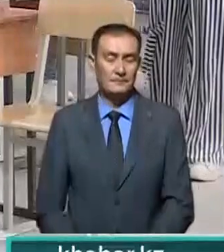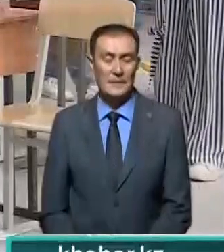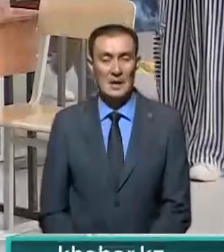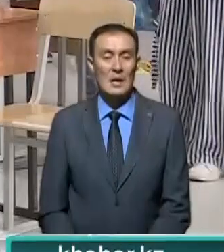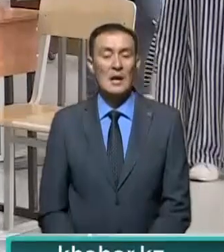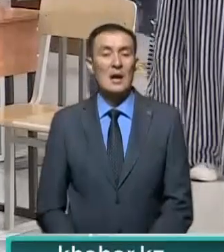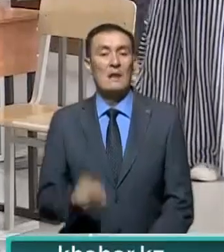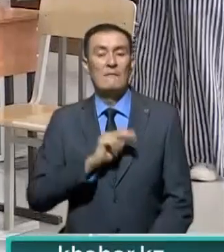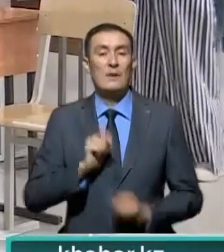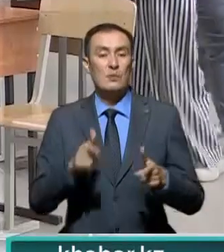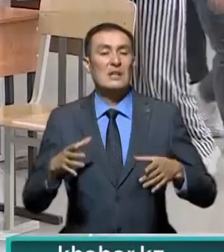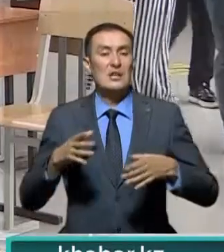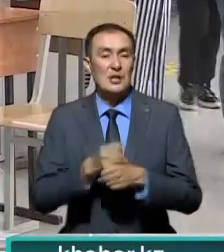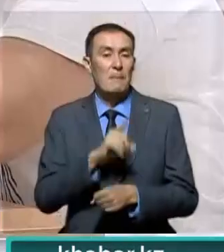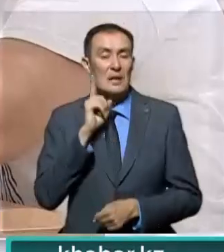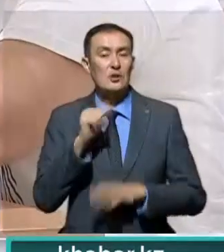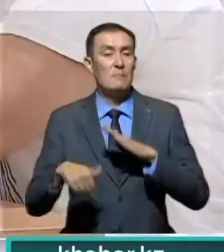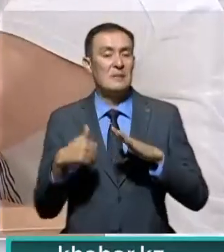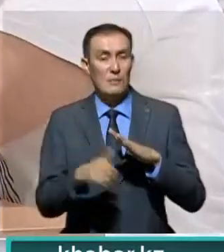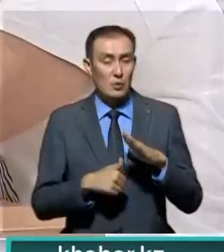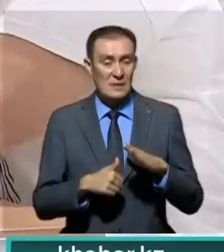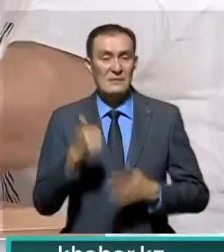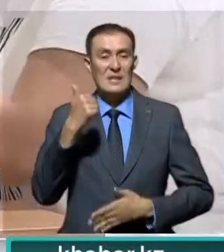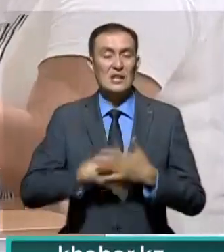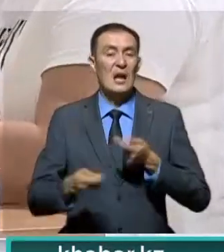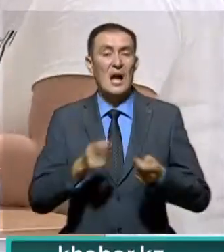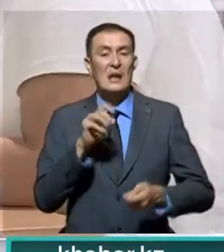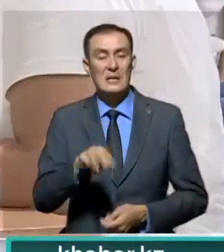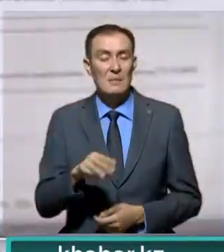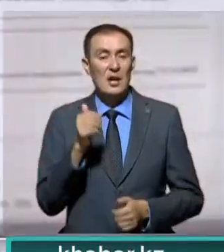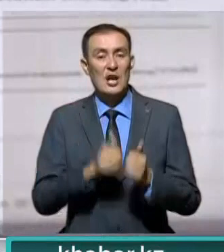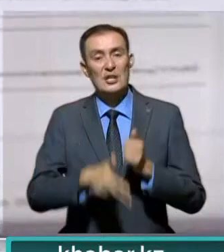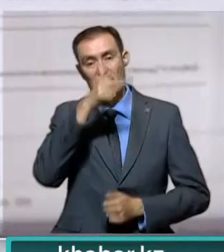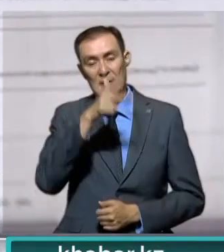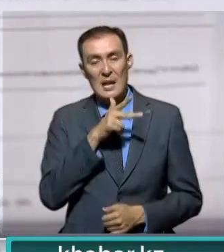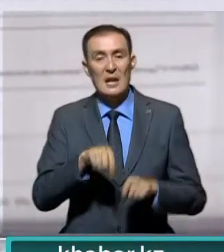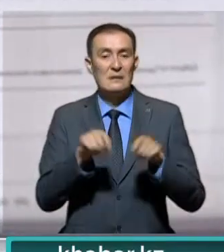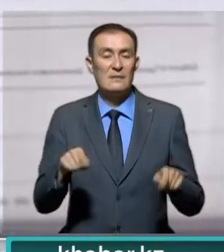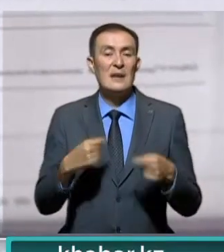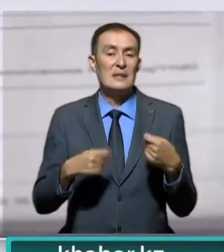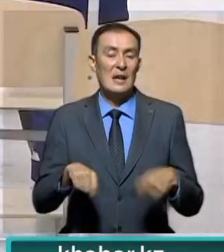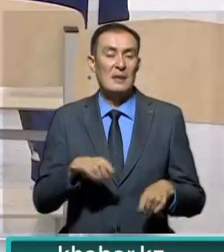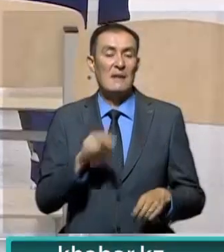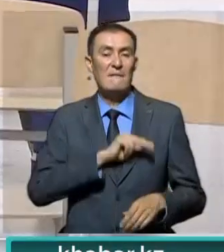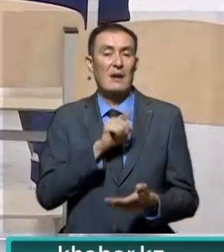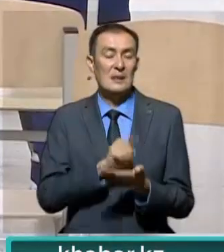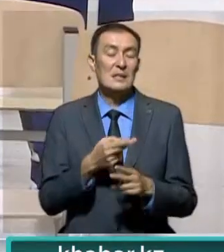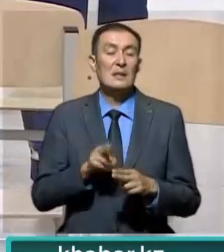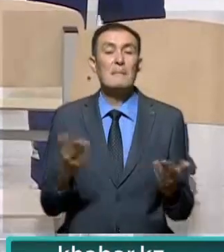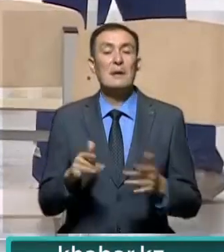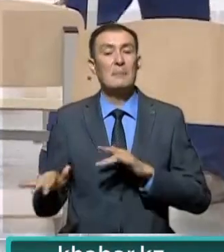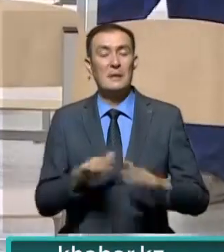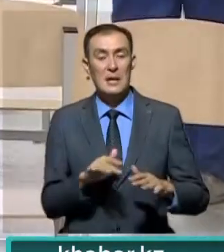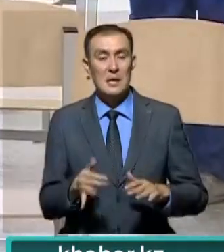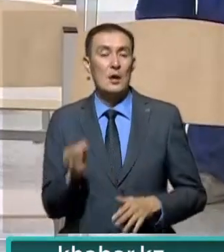В рамках работы по сокращению молодежной безработицы столичным акиматом ежеквартально организовываются ярмарки вакансий. Такие